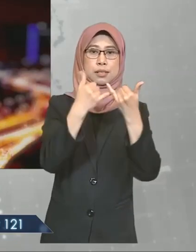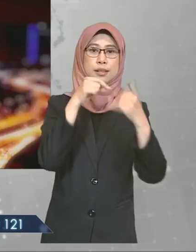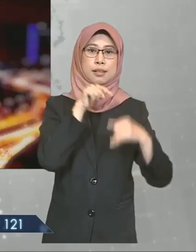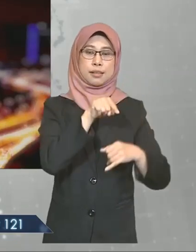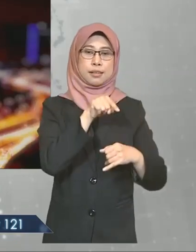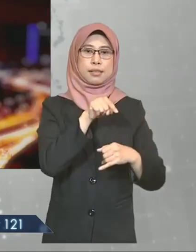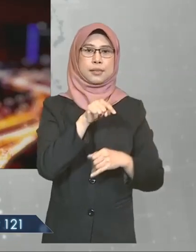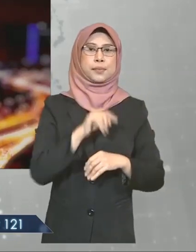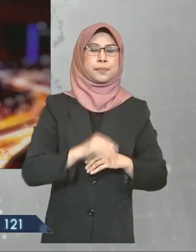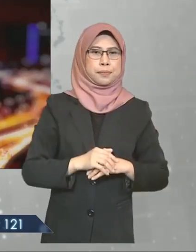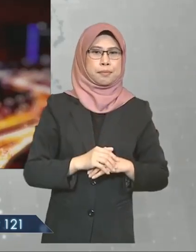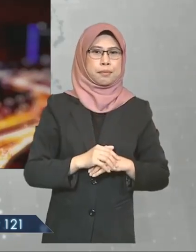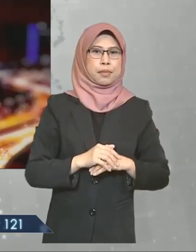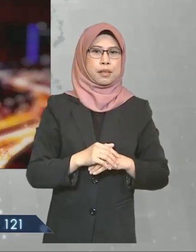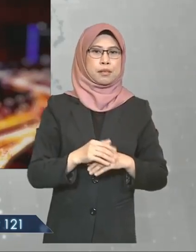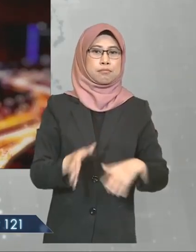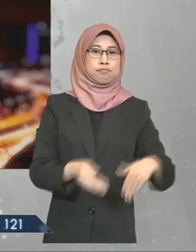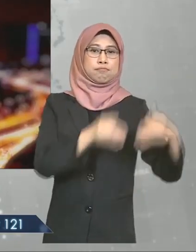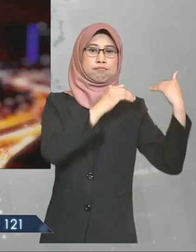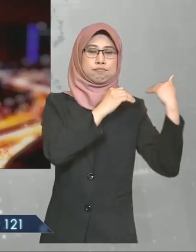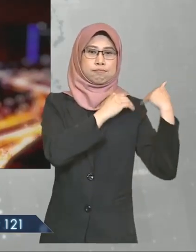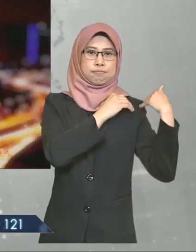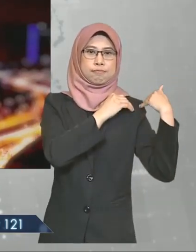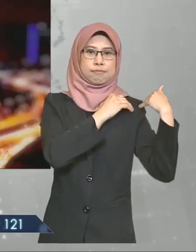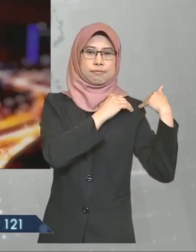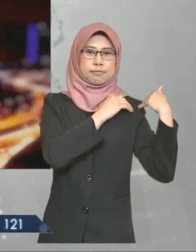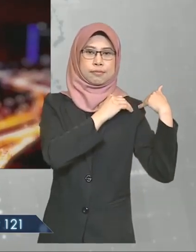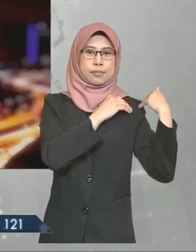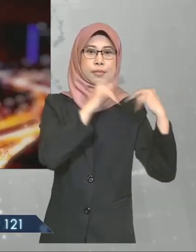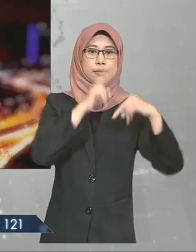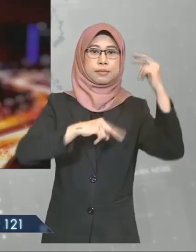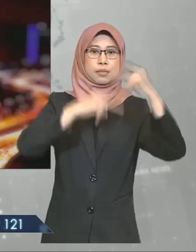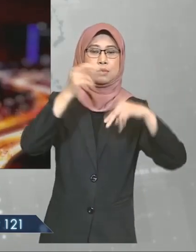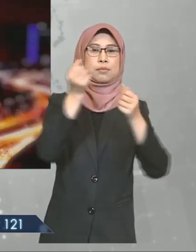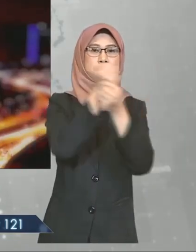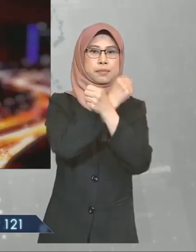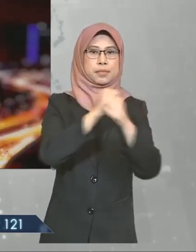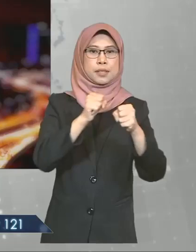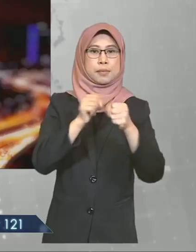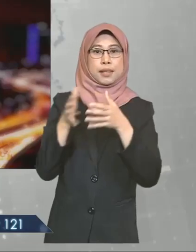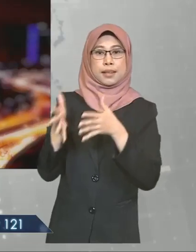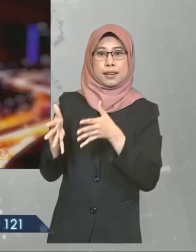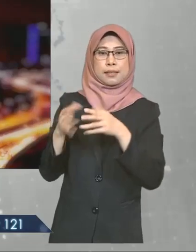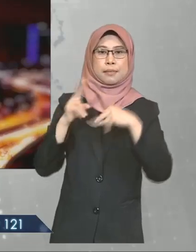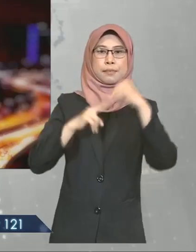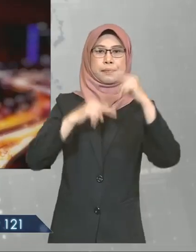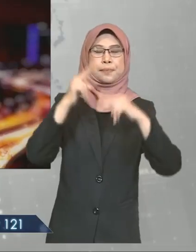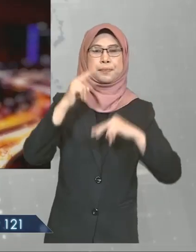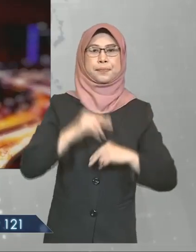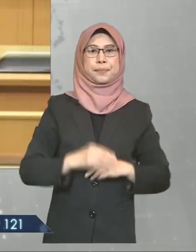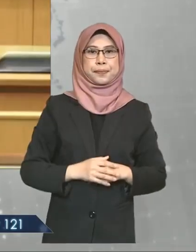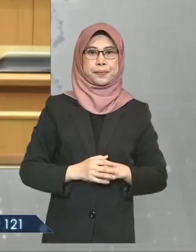wechsler Heart mengambil alih kerja pembinaan bagi minyak karena bagi pembinaan